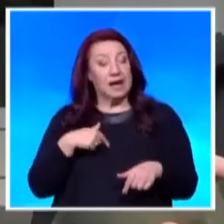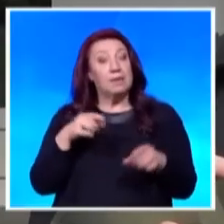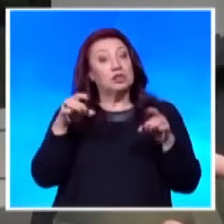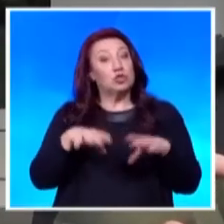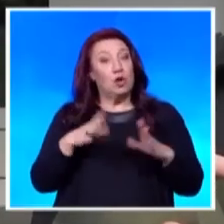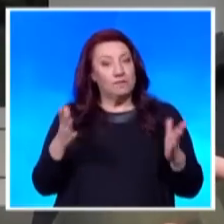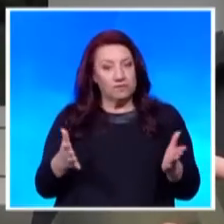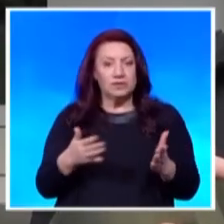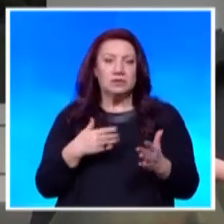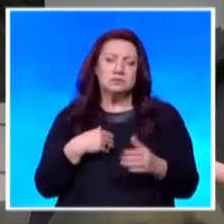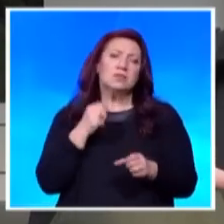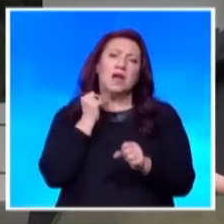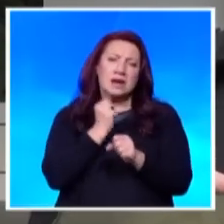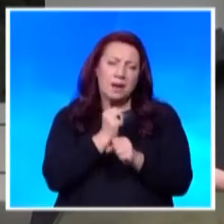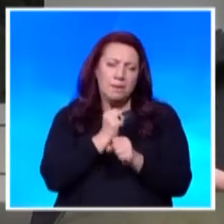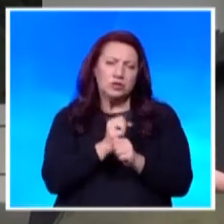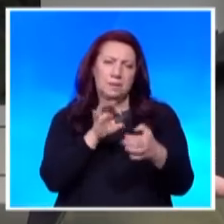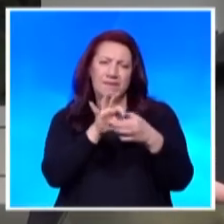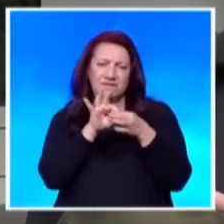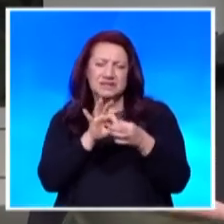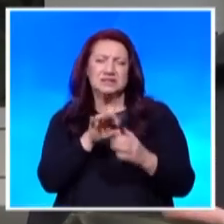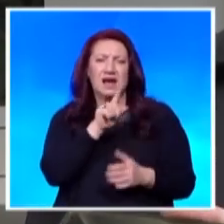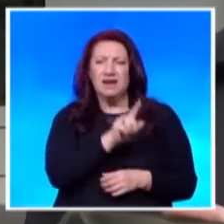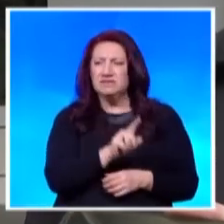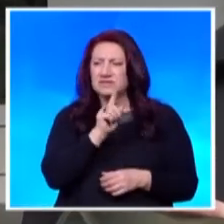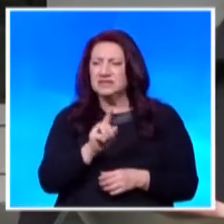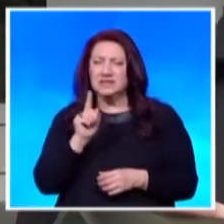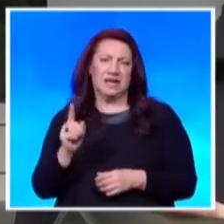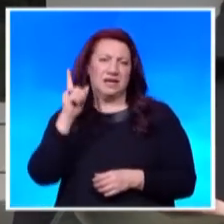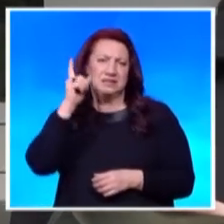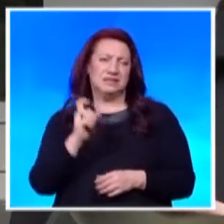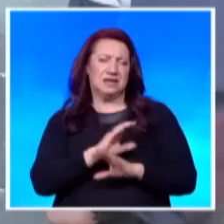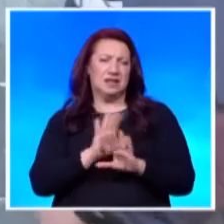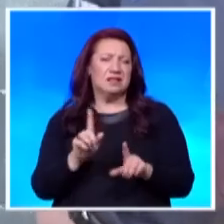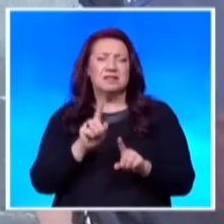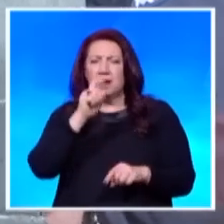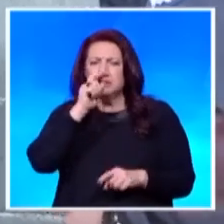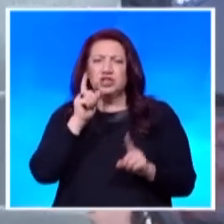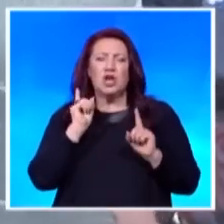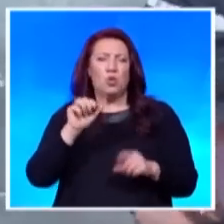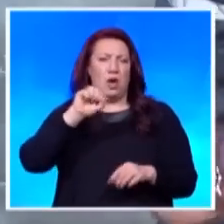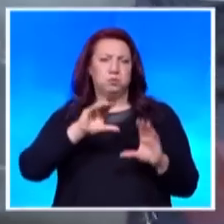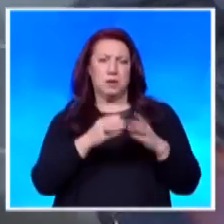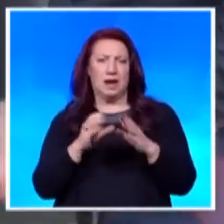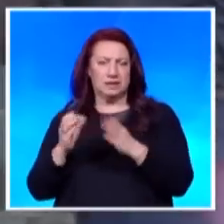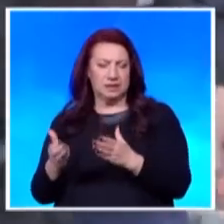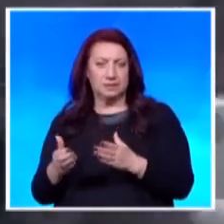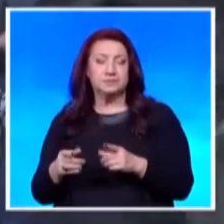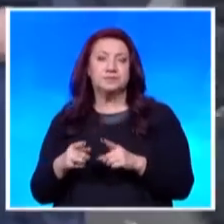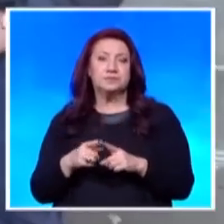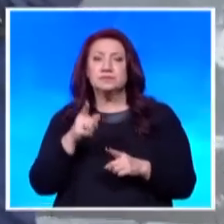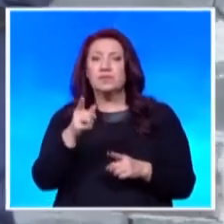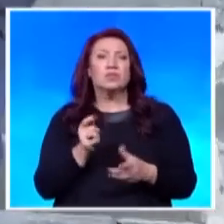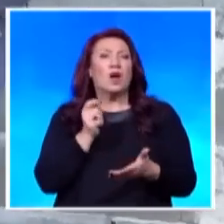Работим за всеки един сигнал, независимо за коя политическа сила става въпрос. Профилът на купувачите съвпада с профила на